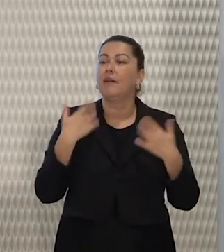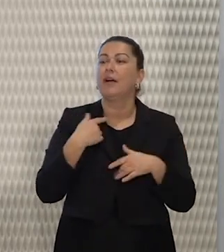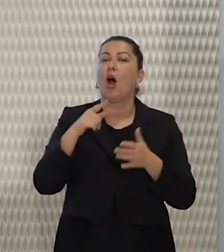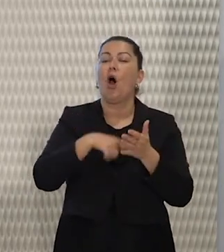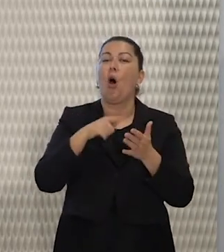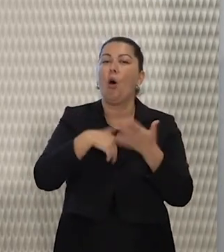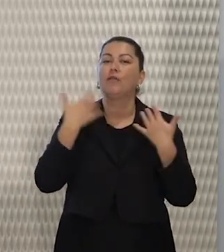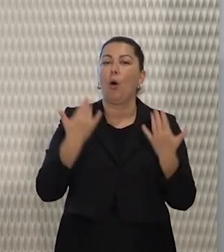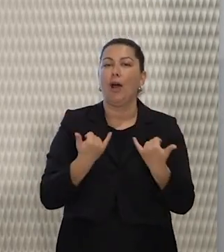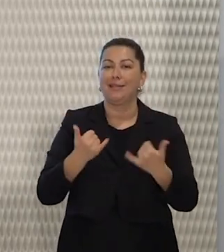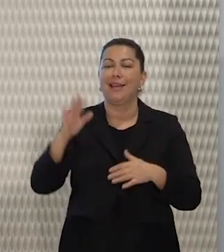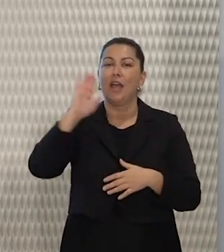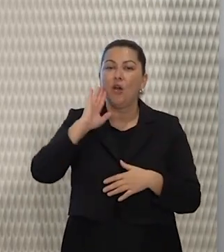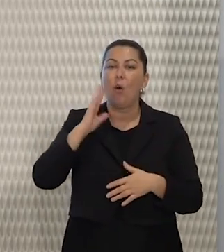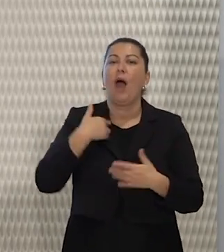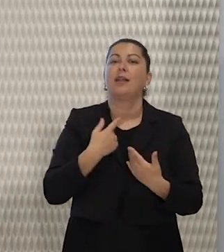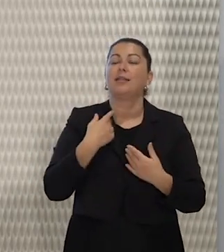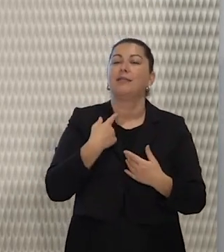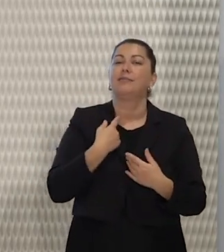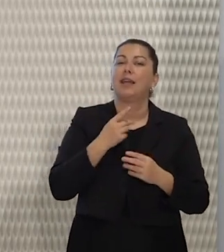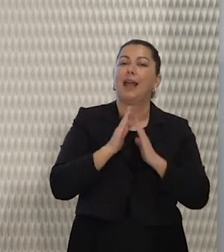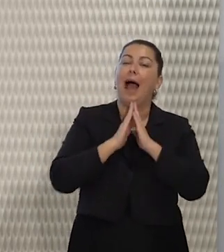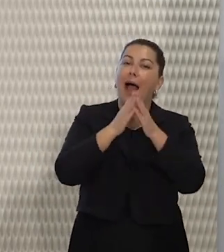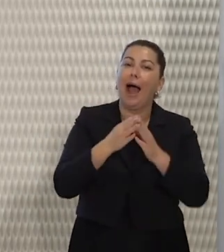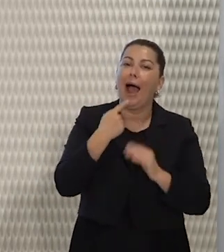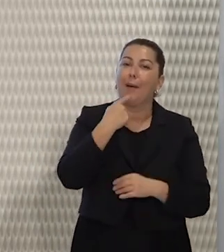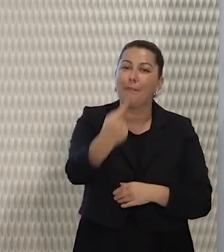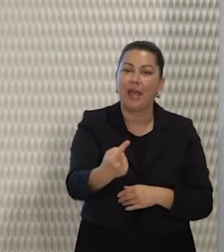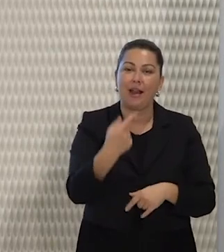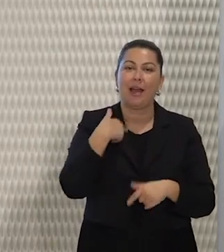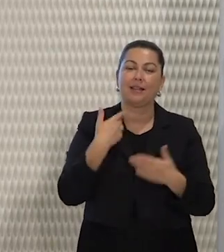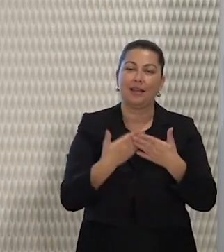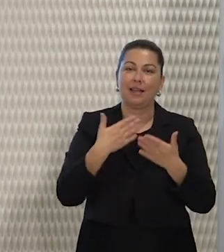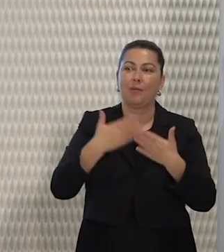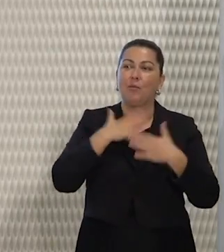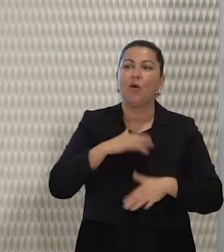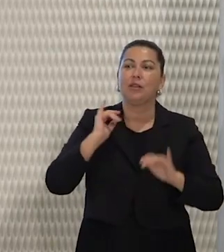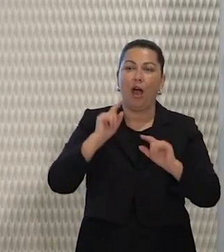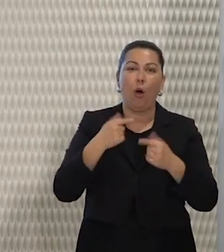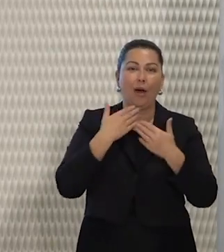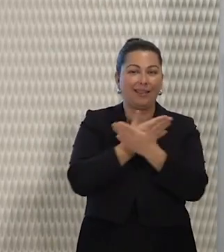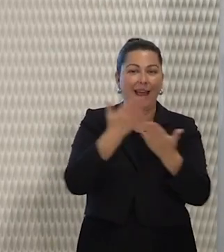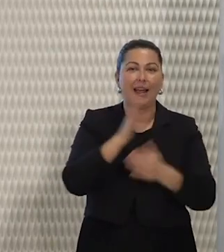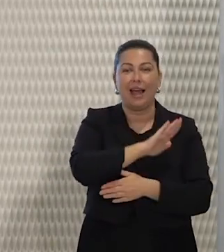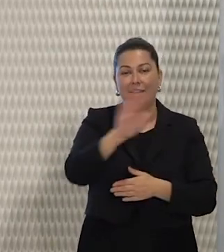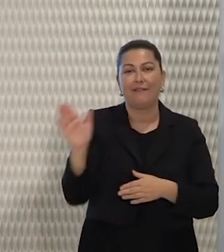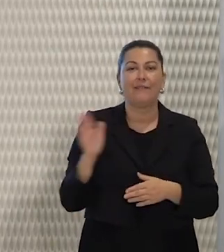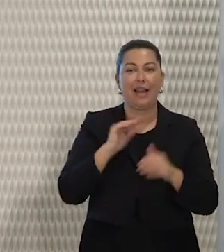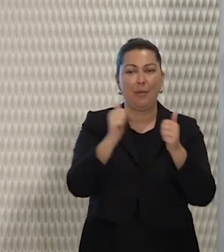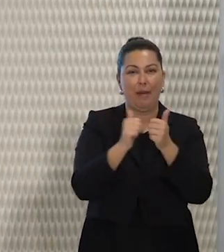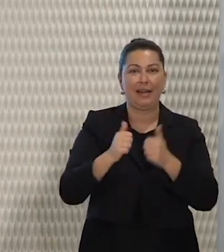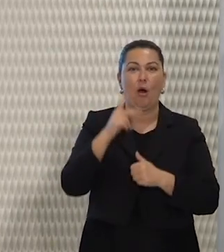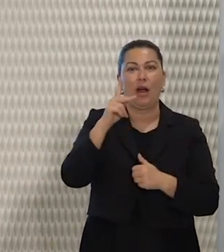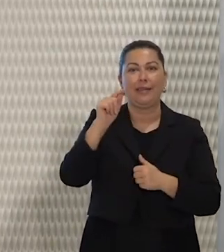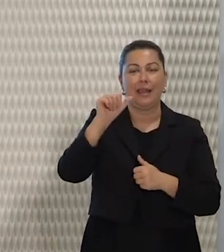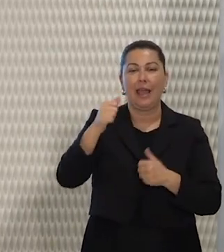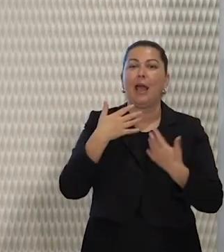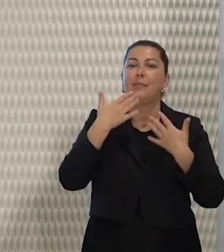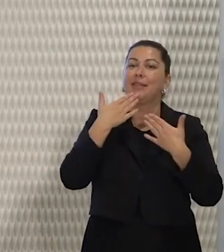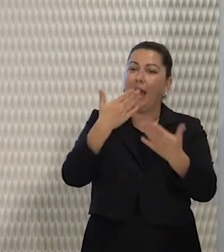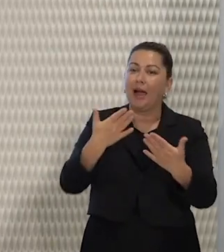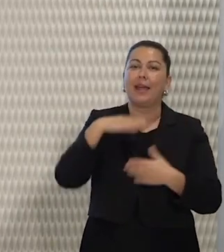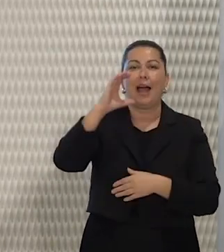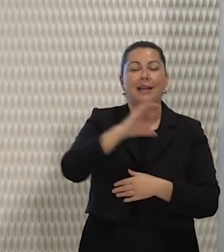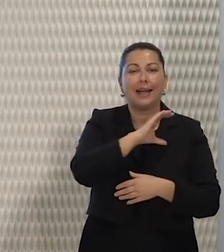den Appell gehört. Ich möchte diesen Appell auch als Dank an die vielen Partnerinnen und Partner richten, an KTM, dass wir hier sein durften, an die